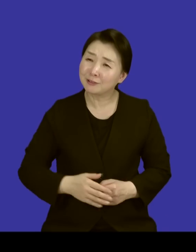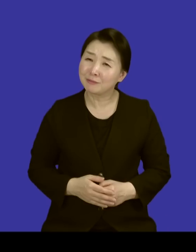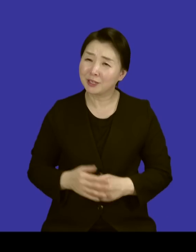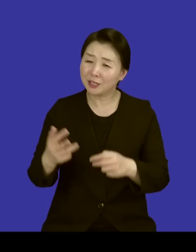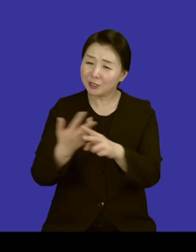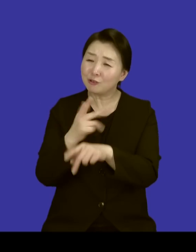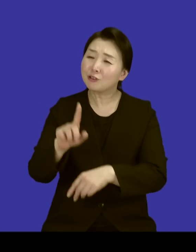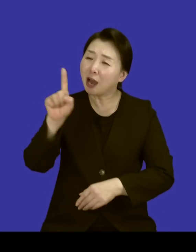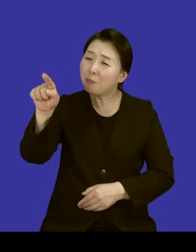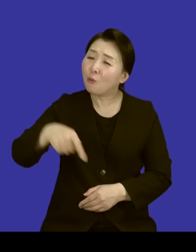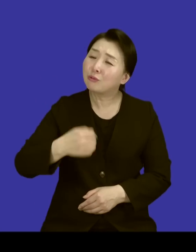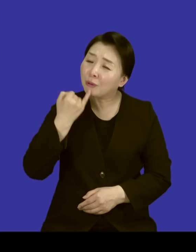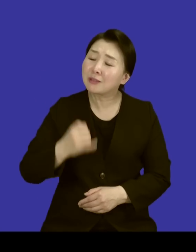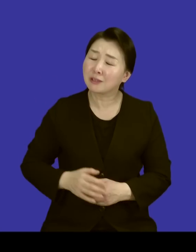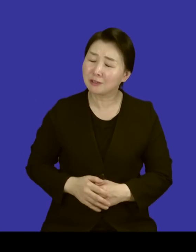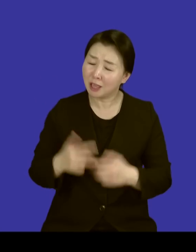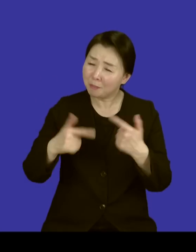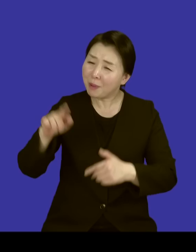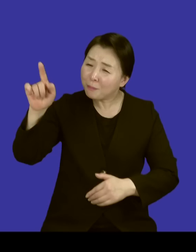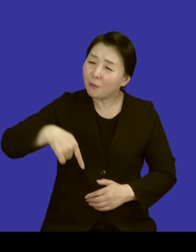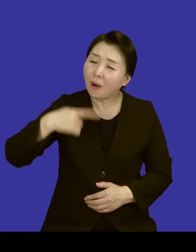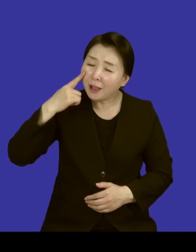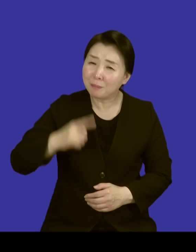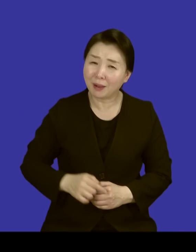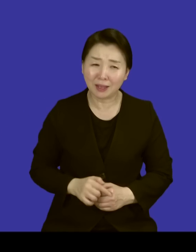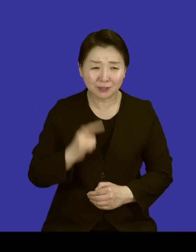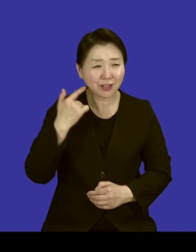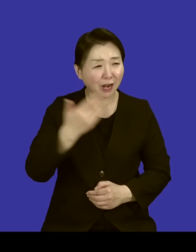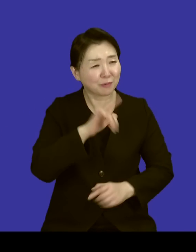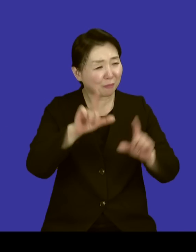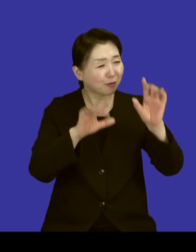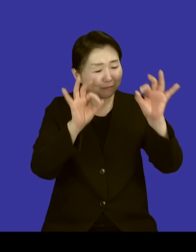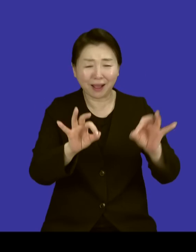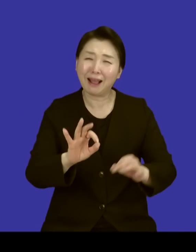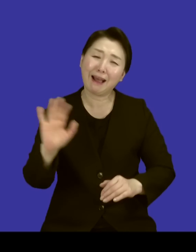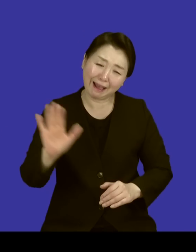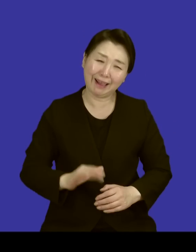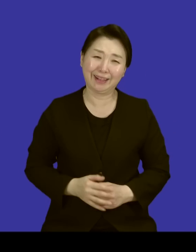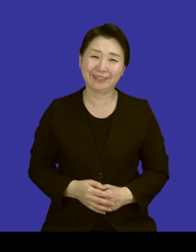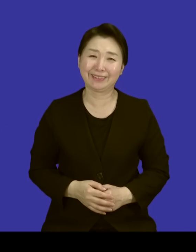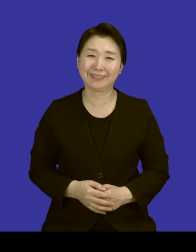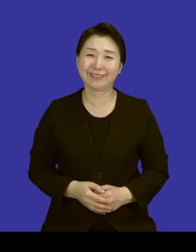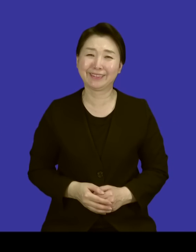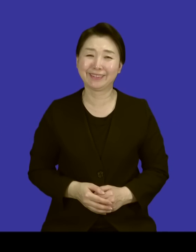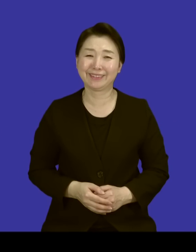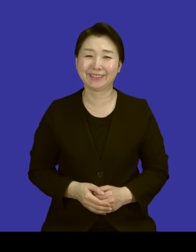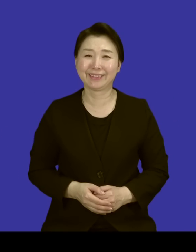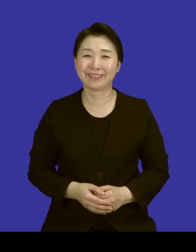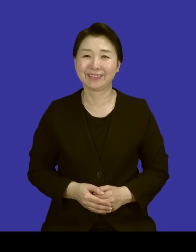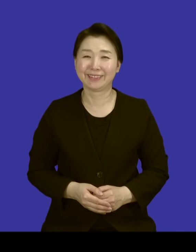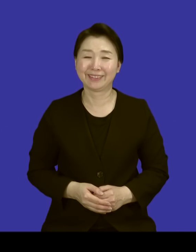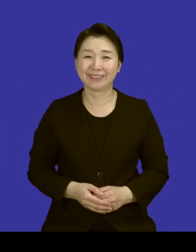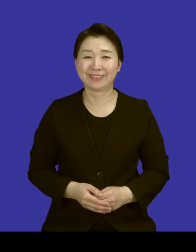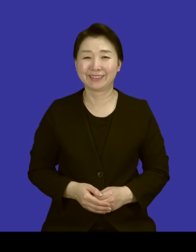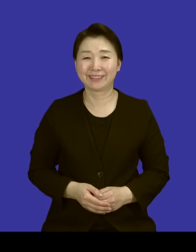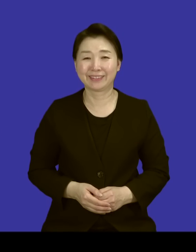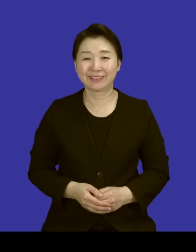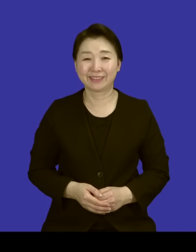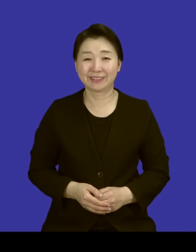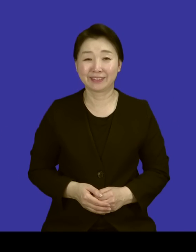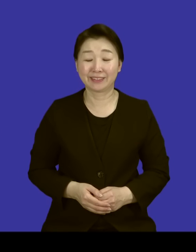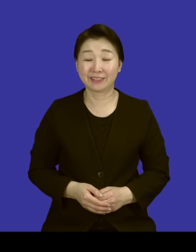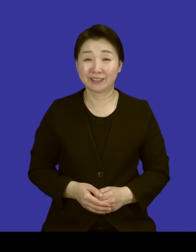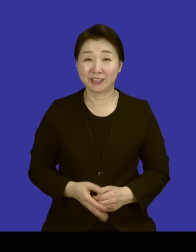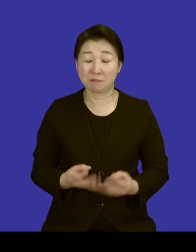한 번 나오시니까 그렇지 매일 나와보세요. 저게 아름다운 모습인가. 그래도 이제 그런 분들 그런 마음 가지고